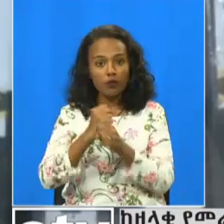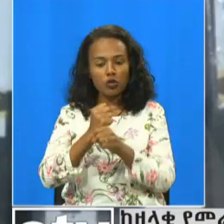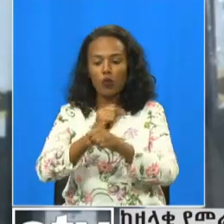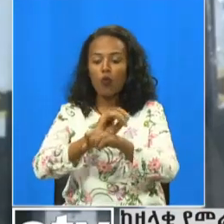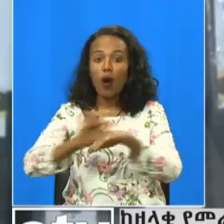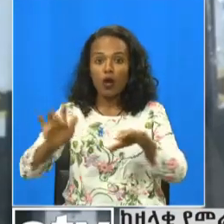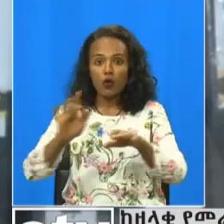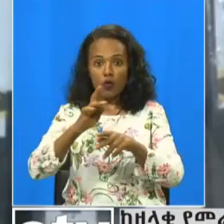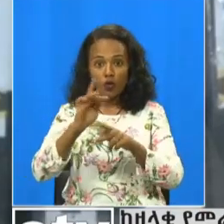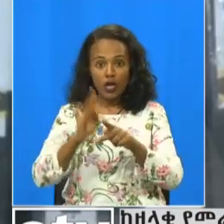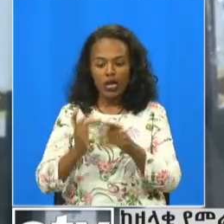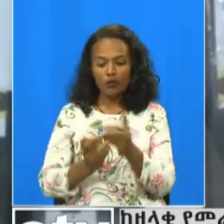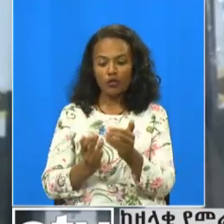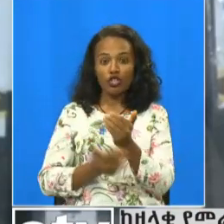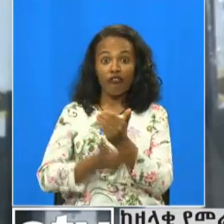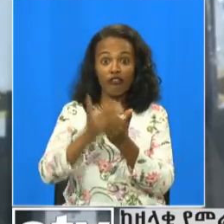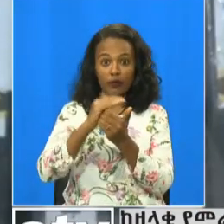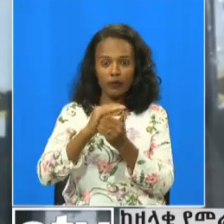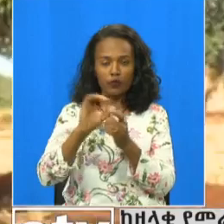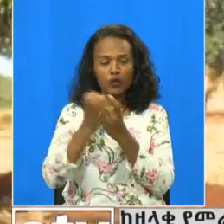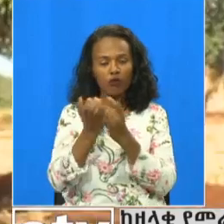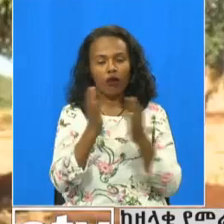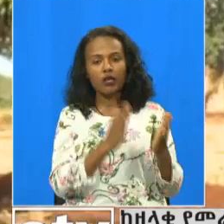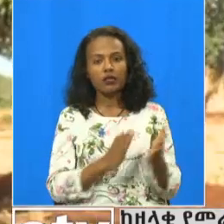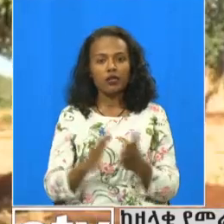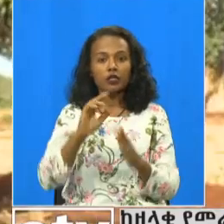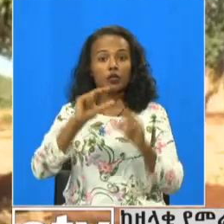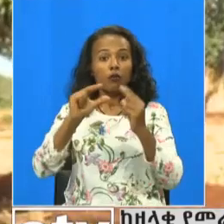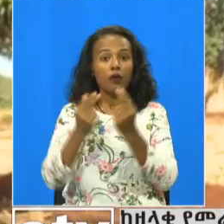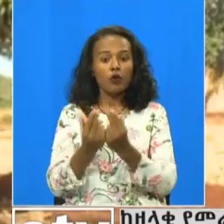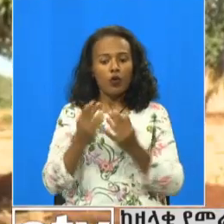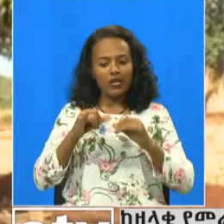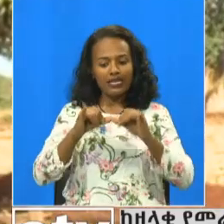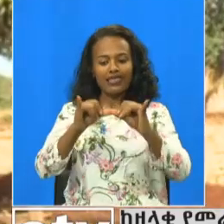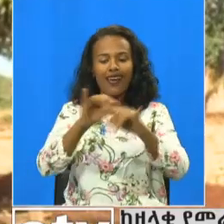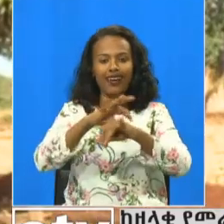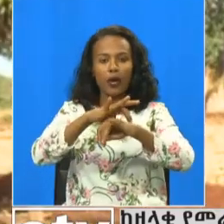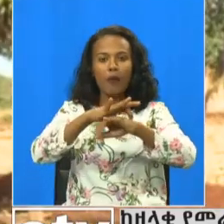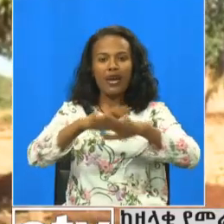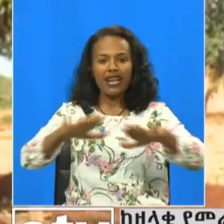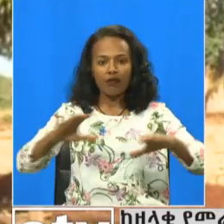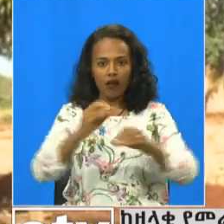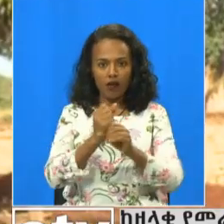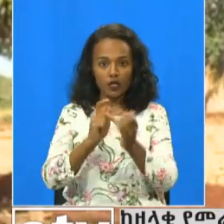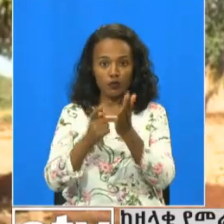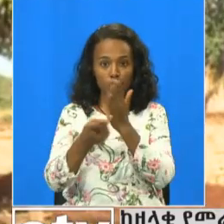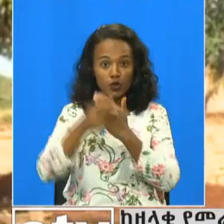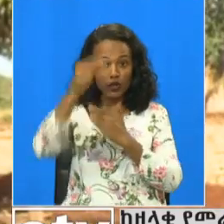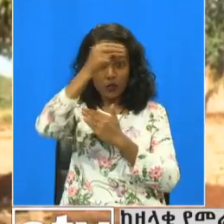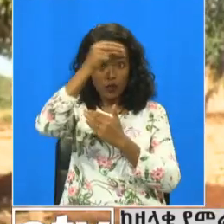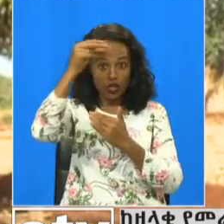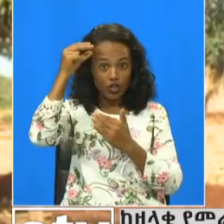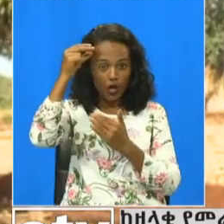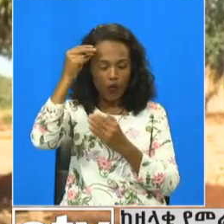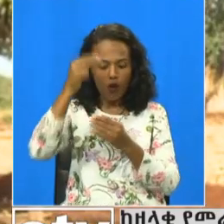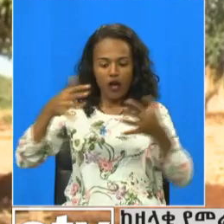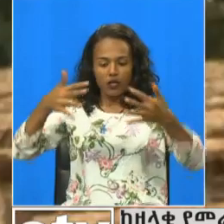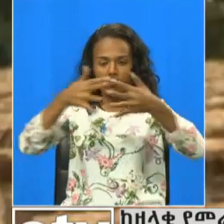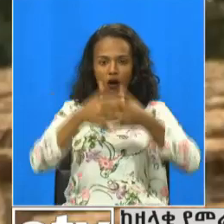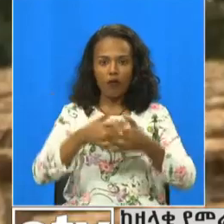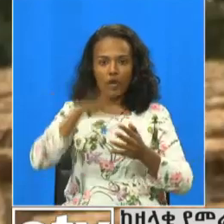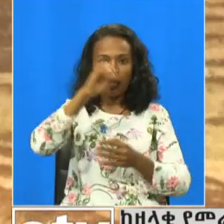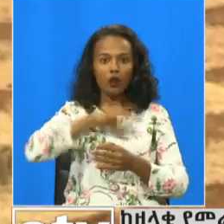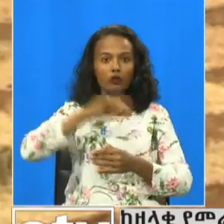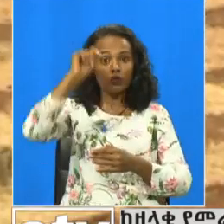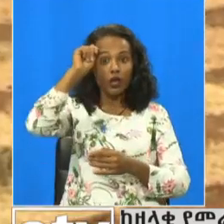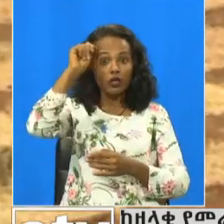ቦታ የሚሸፈኑበት ሁኔታ ይሄ የተዘጋጀበት። በቢሮው የዘላቂ መሬት አያያዝ ፕሮጀክት የቤንሻንጉል ጉሙዝ ክልል አስተባባሪ አቶ